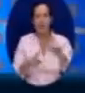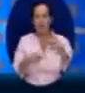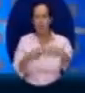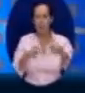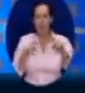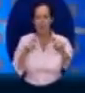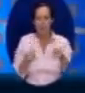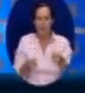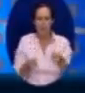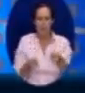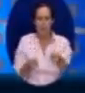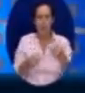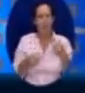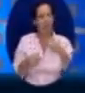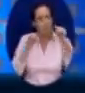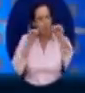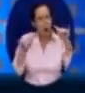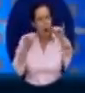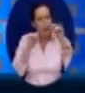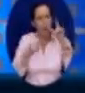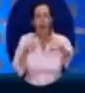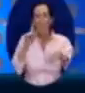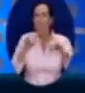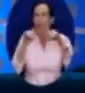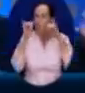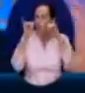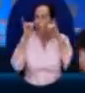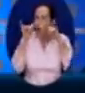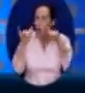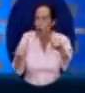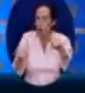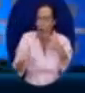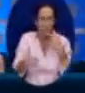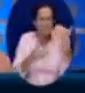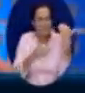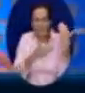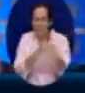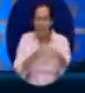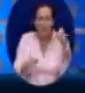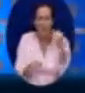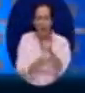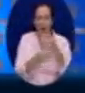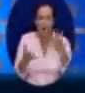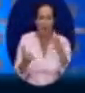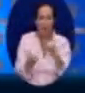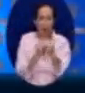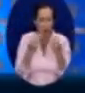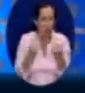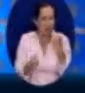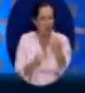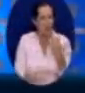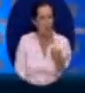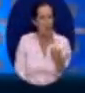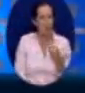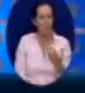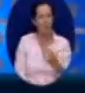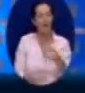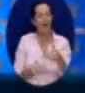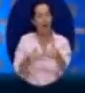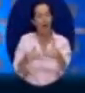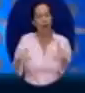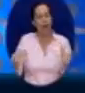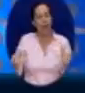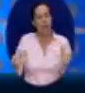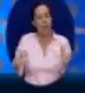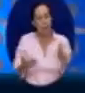הסגירה, הטונים עולים, לפעמים אתה צועק על מי שאומר לו, תסיים כבר את העבודה שלך, או כל מיני דברים כאלה. הגבול